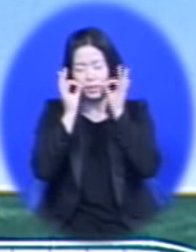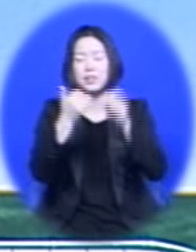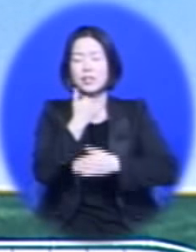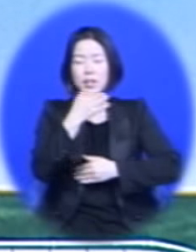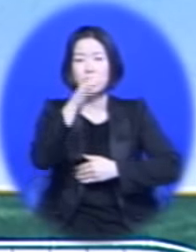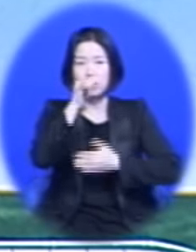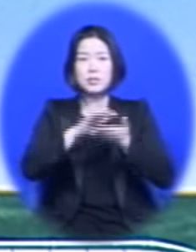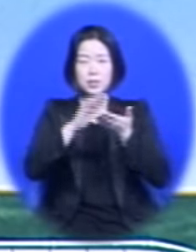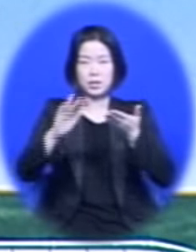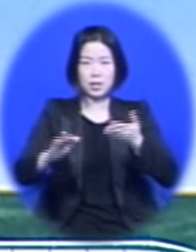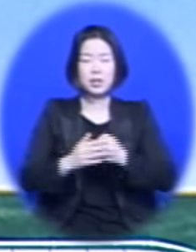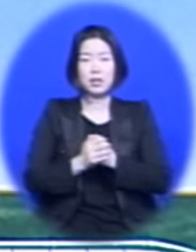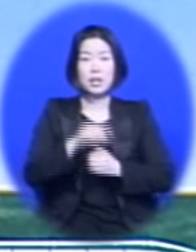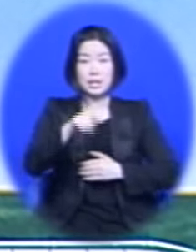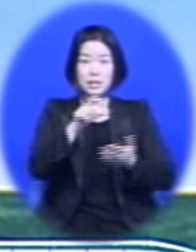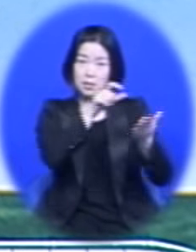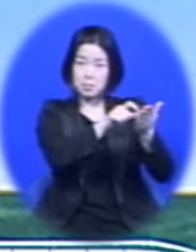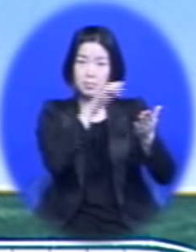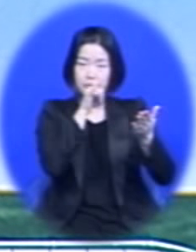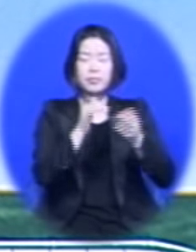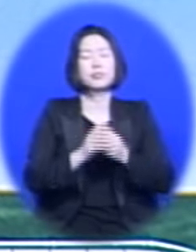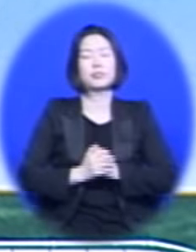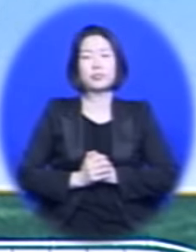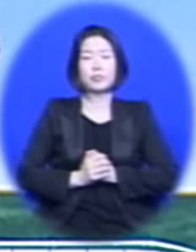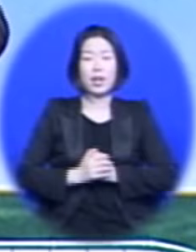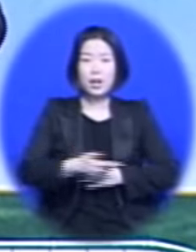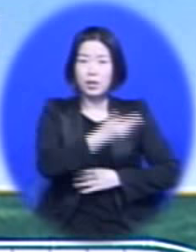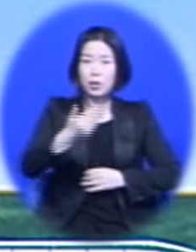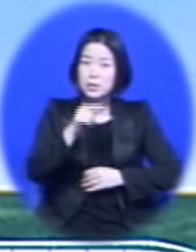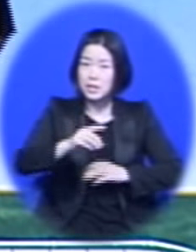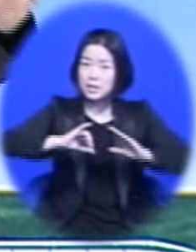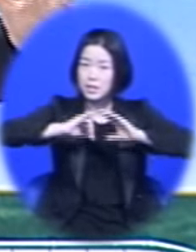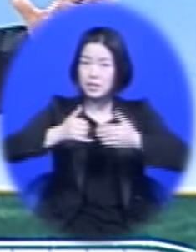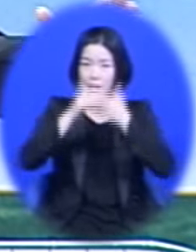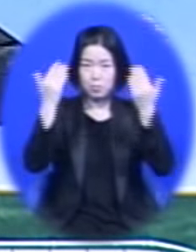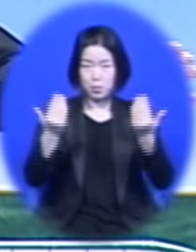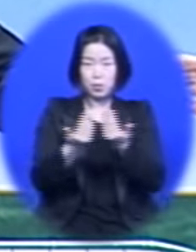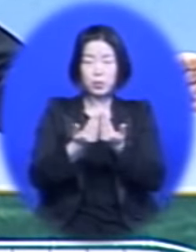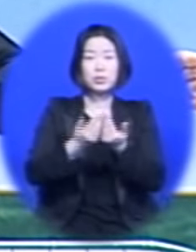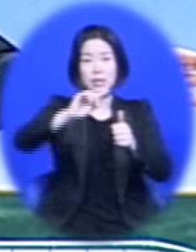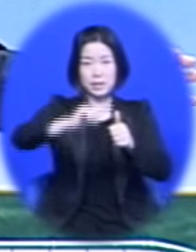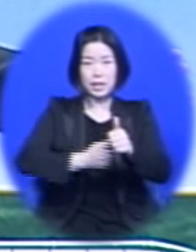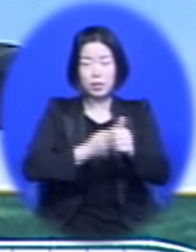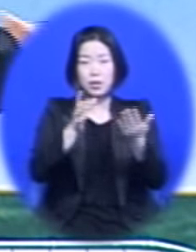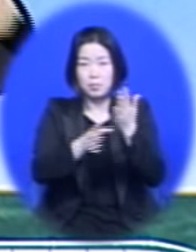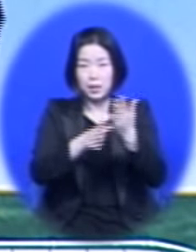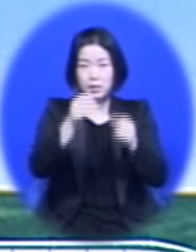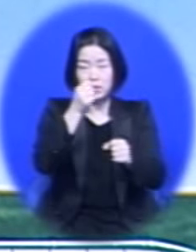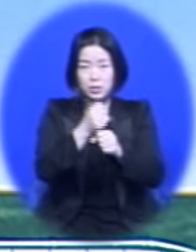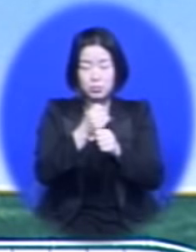있습니다. 그렇게 말씀하고 있습니다. 여러분 이 세상에 있는 모든 자연의 피조물들이